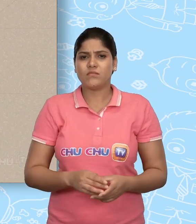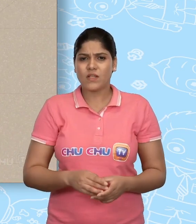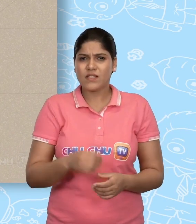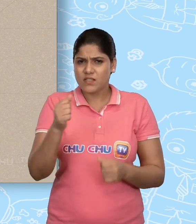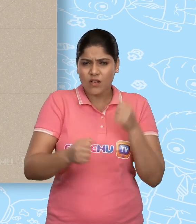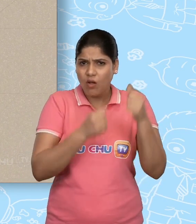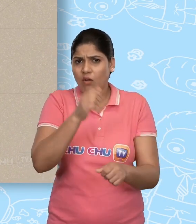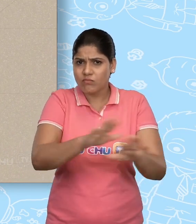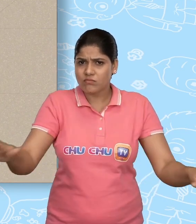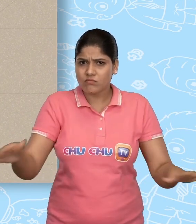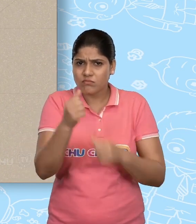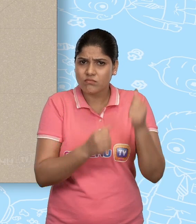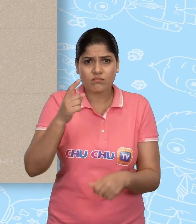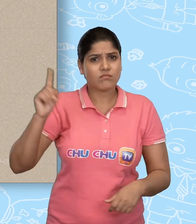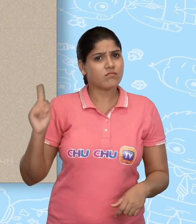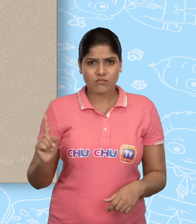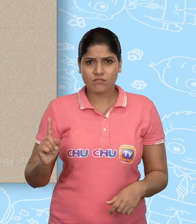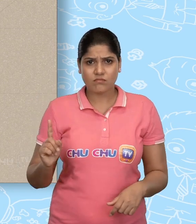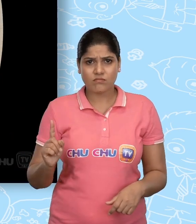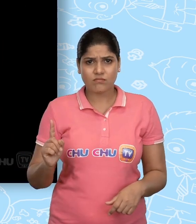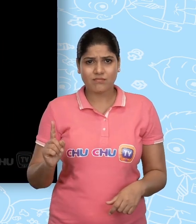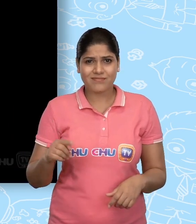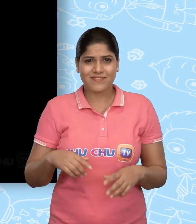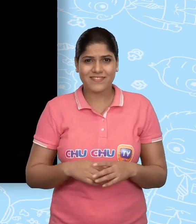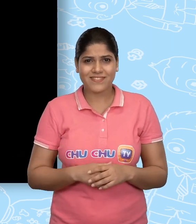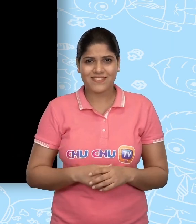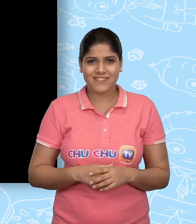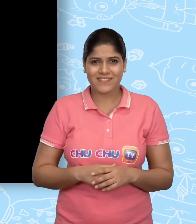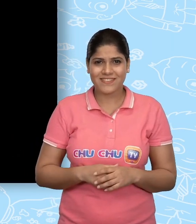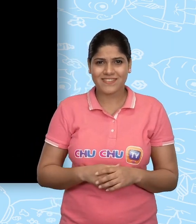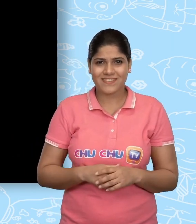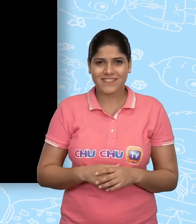रुको, इस तरह हॉलवे में नहीं दौड़ते।